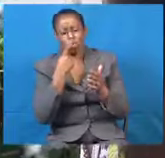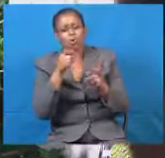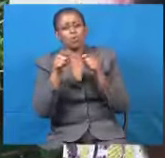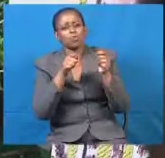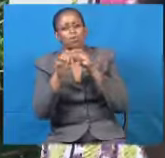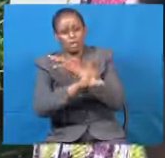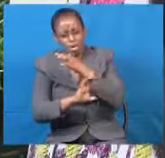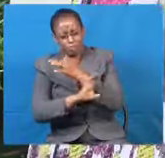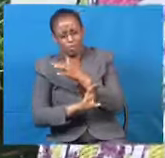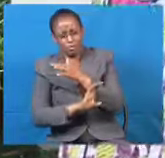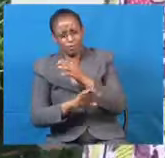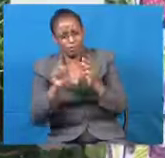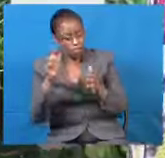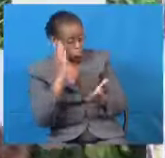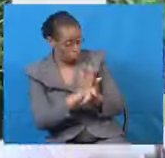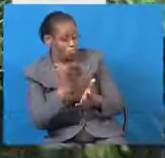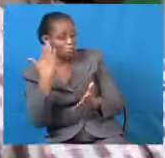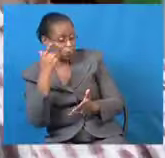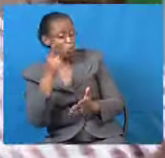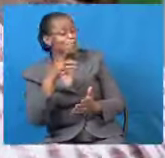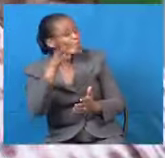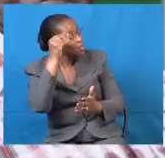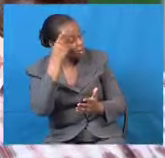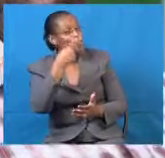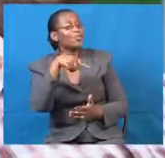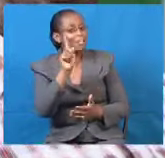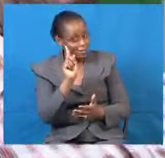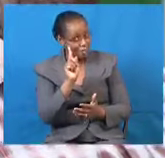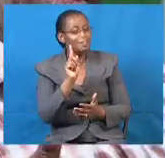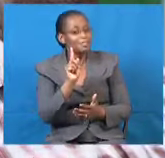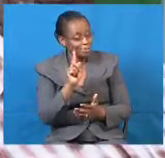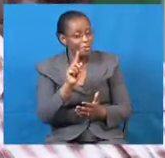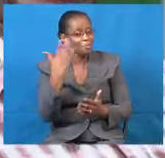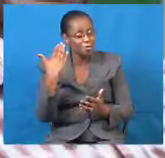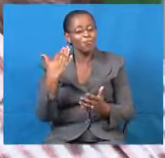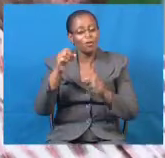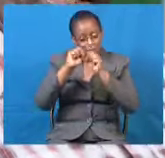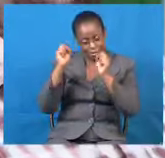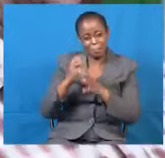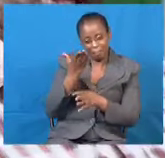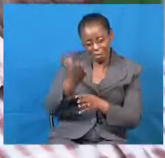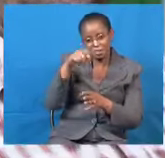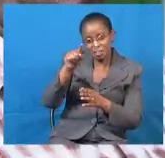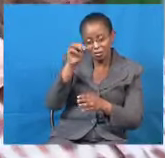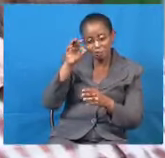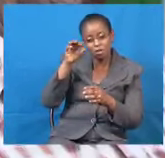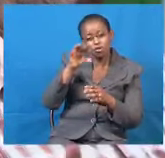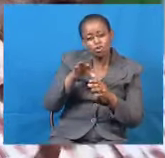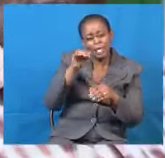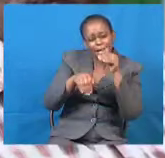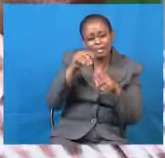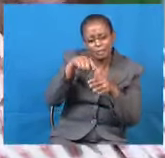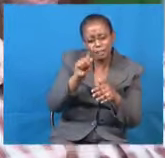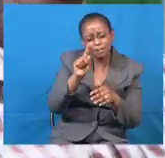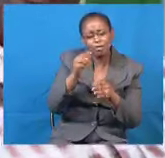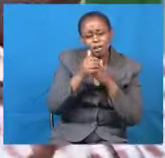watawa saidia kurun si nchi hayo osema ni kweli kwamba walik kuwa na hiyo System ya kuj ichagua Wao wenye